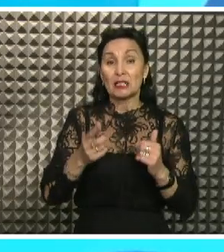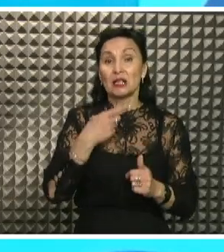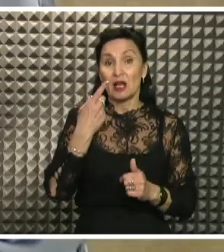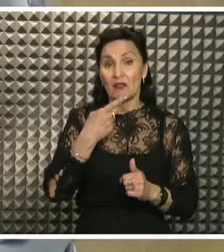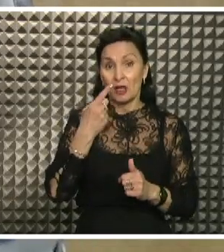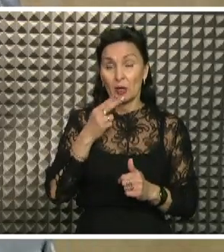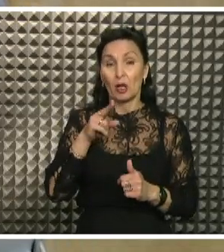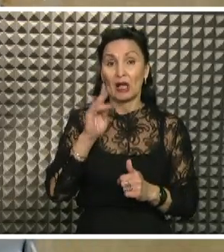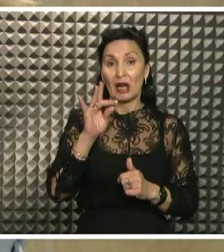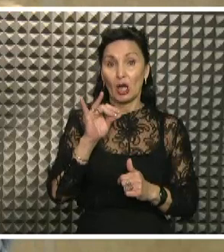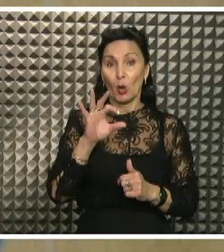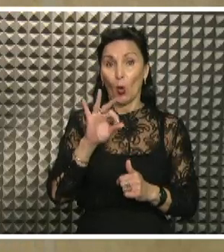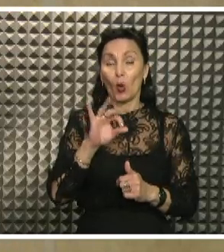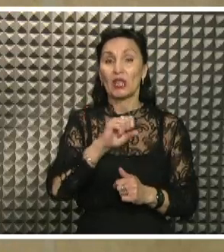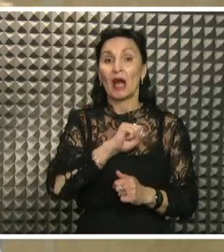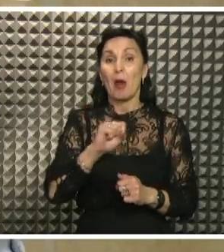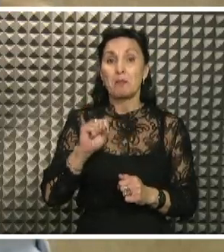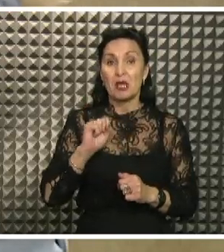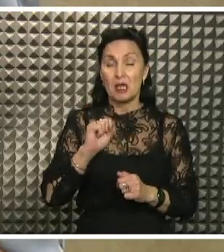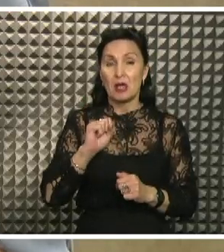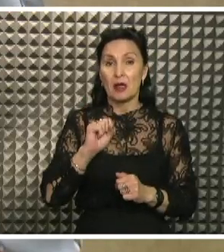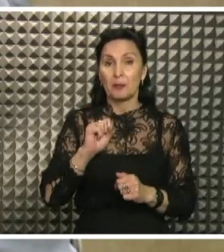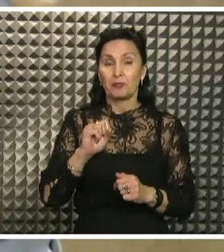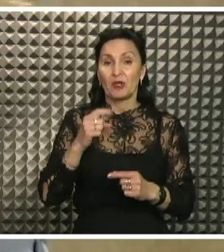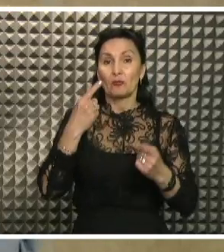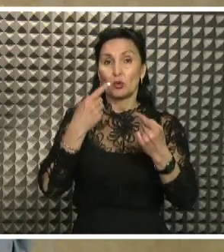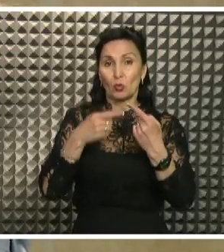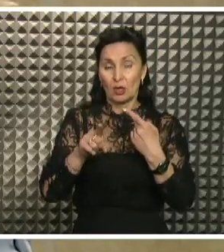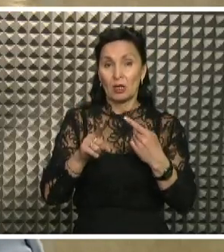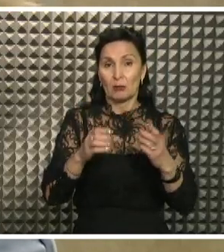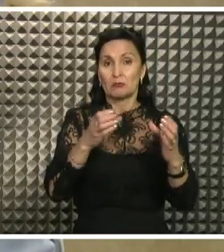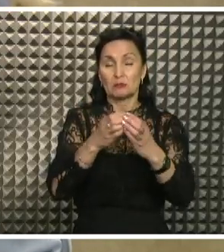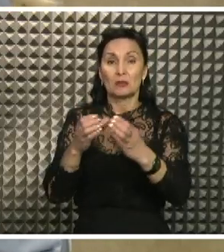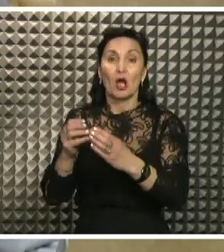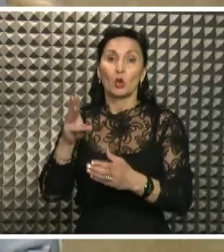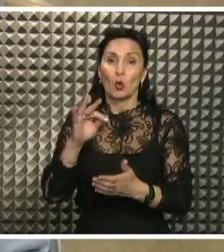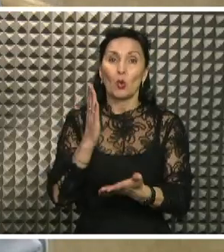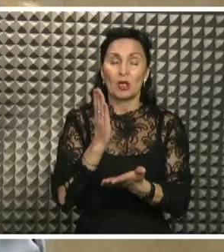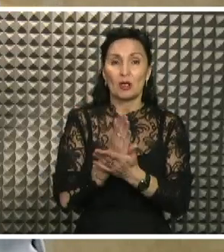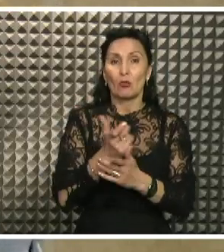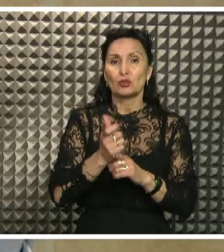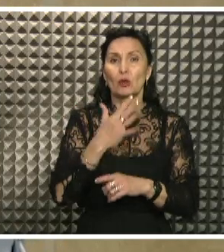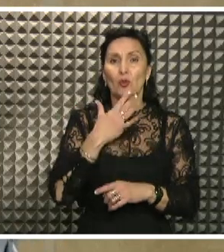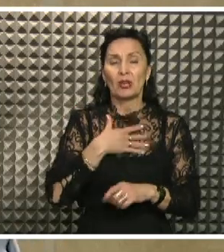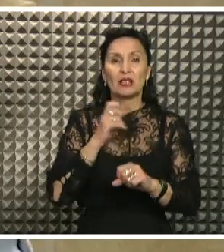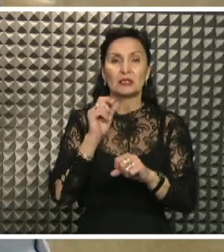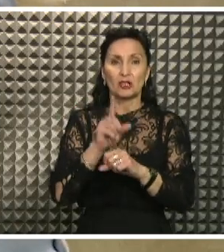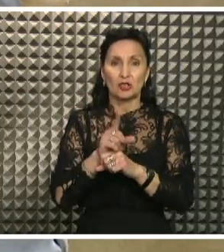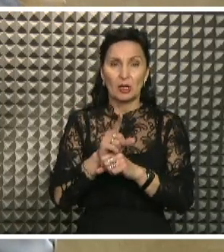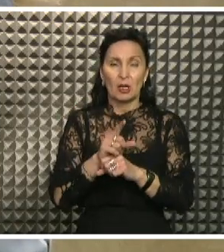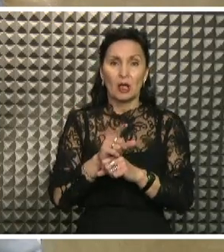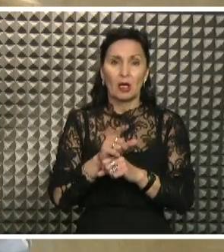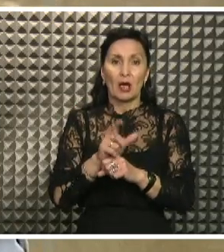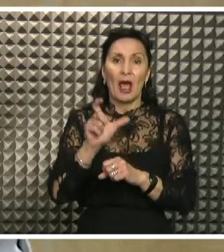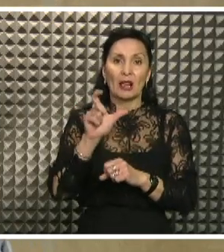про криотерапию в арсенале других докторов, да, то ее очень любят назначать